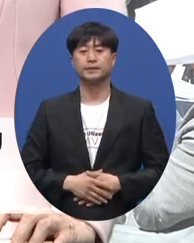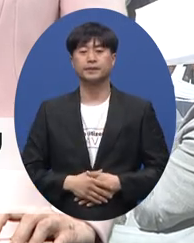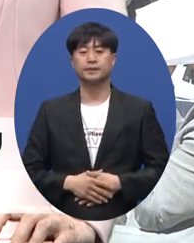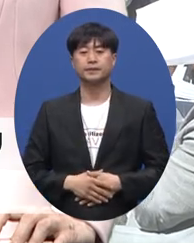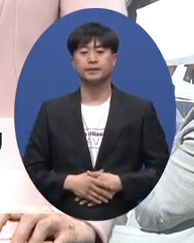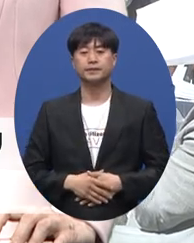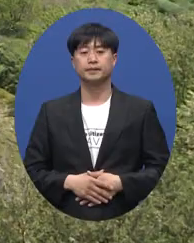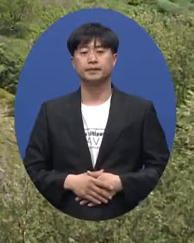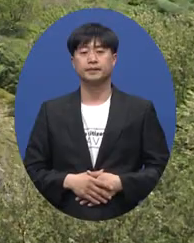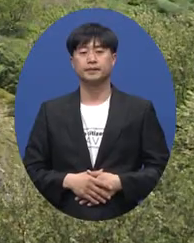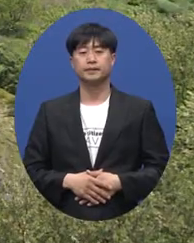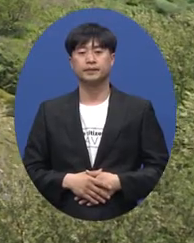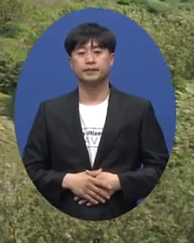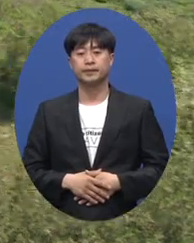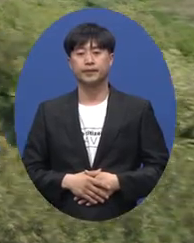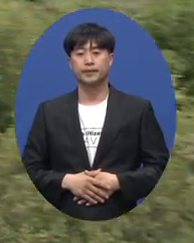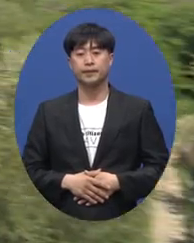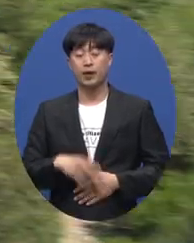기자입니다.